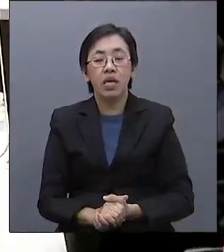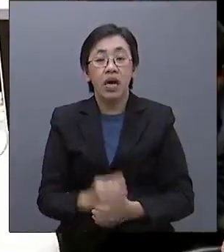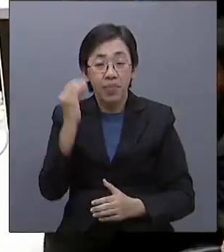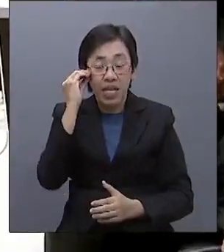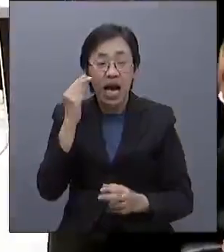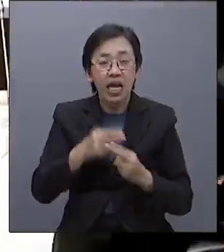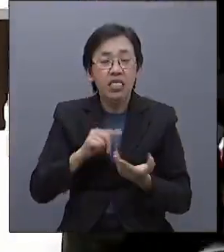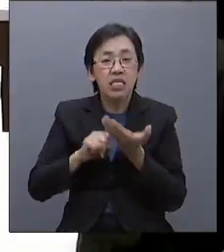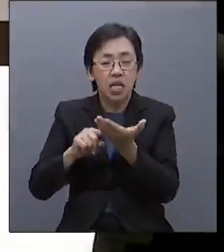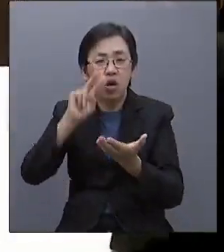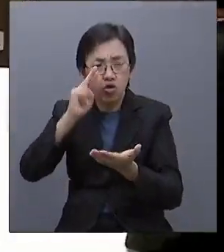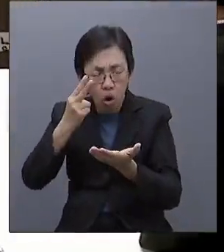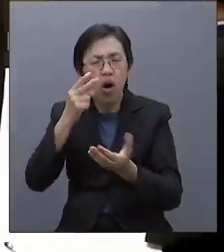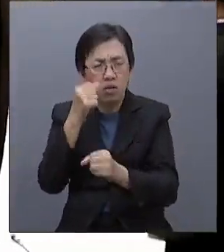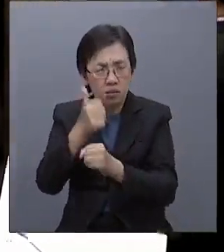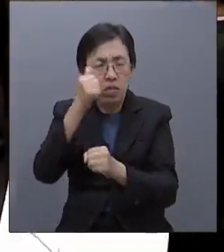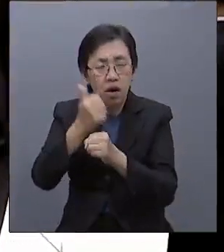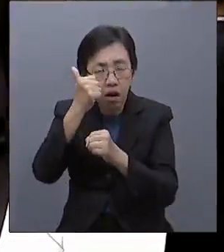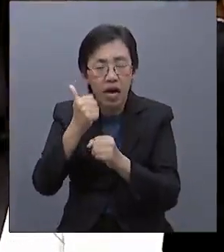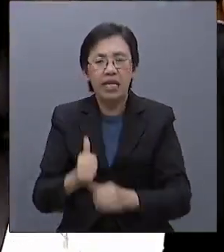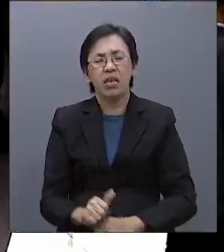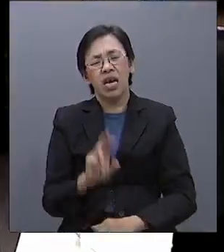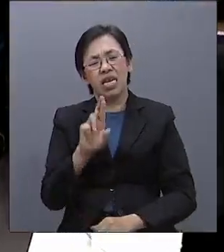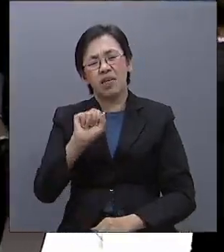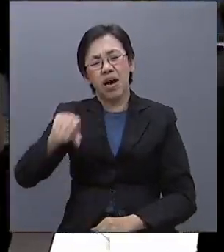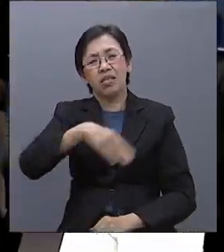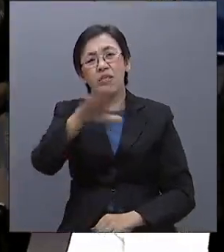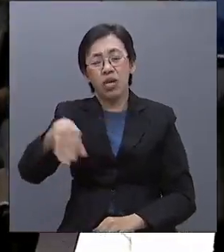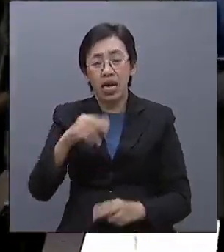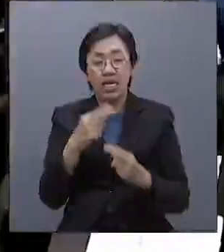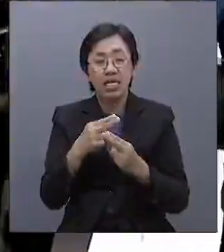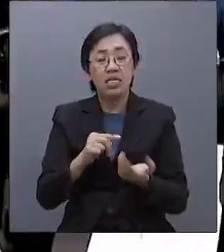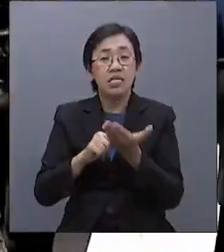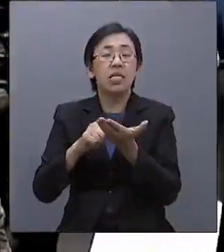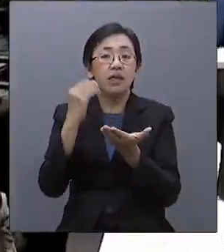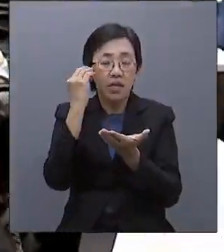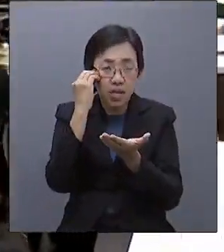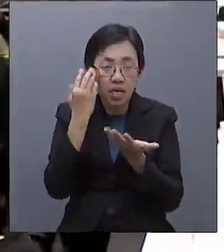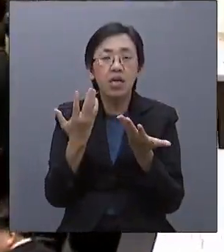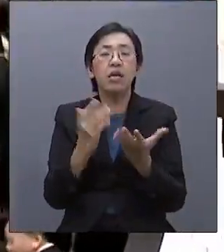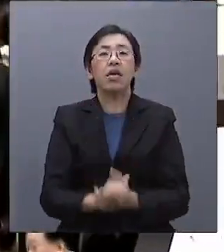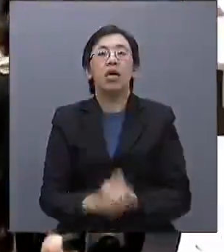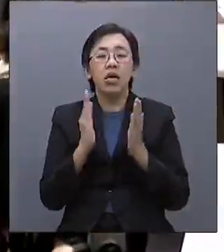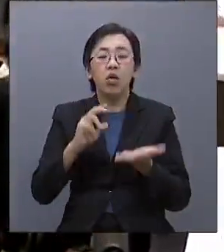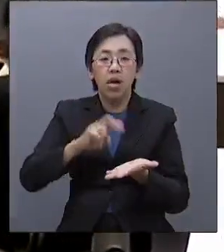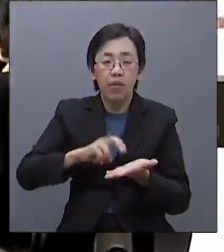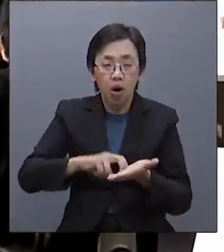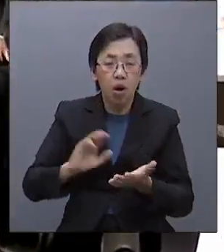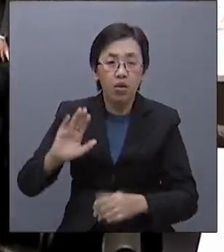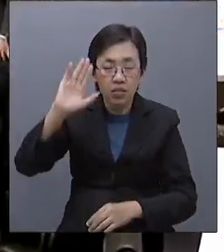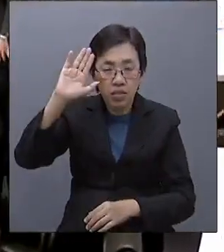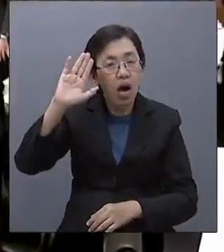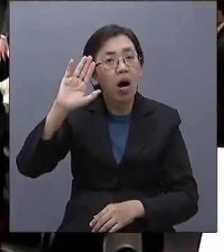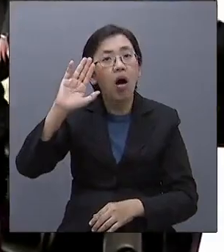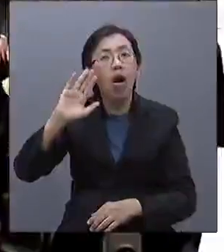ได้ค่ะแล้วก็มองว่าสมาชิกรัฐสภาที่เสนอชื่อคุณพิธารวมทั้งสมาชิกที่รับรองเป็นคน